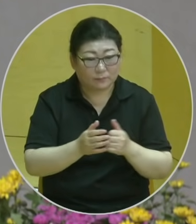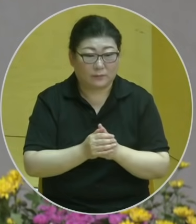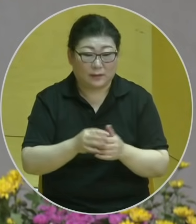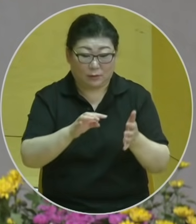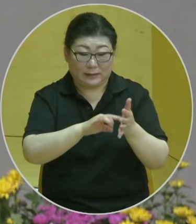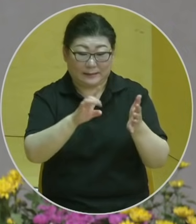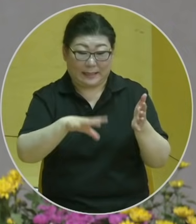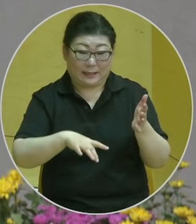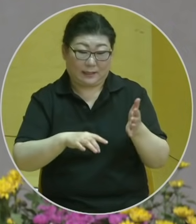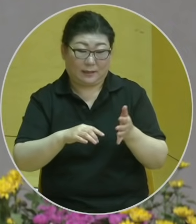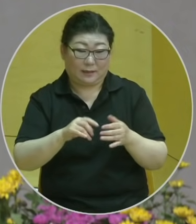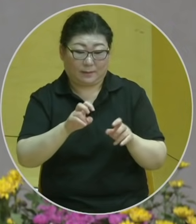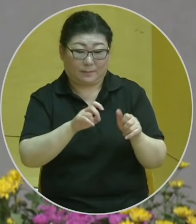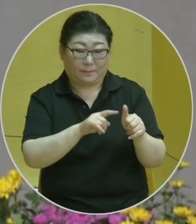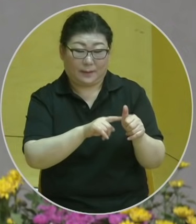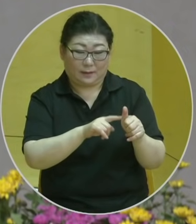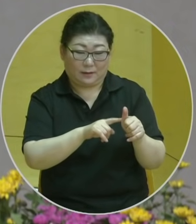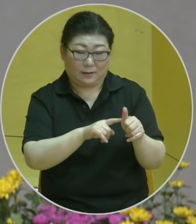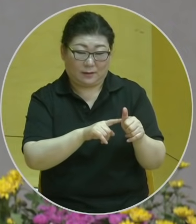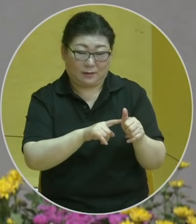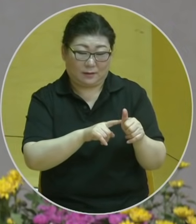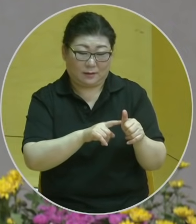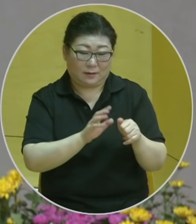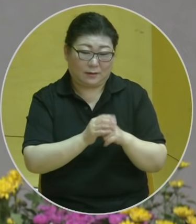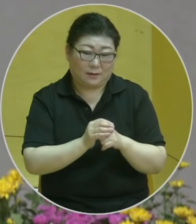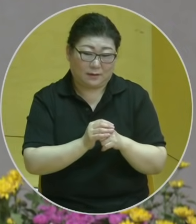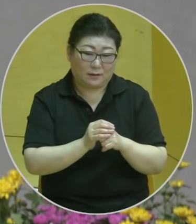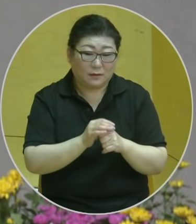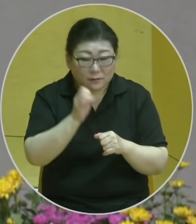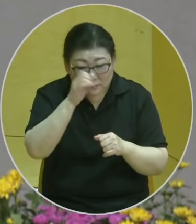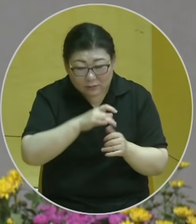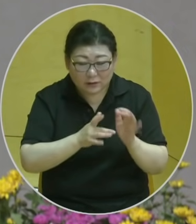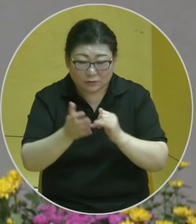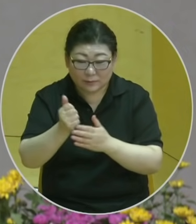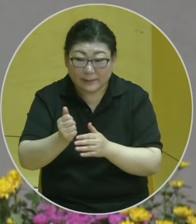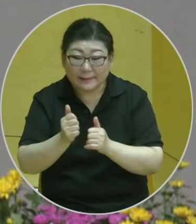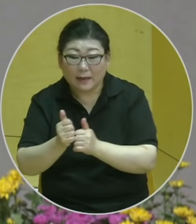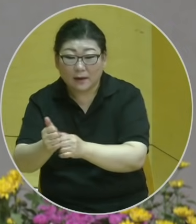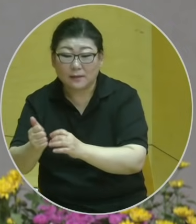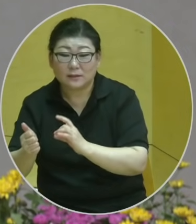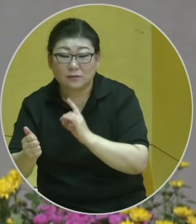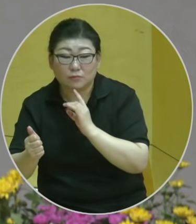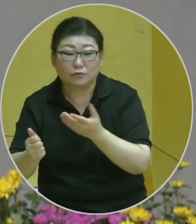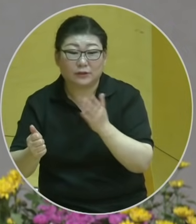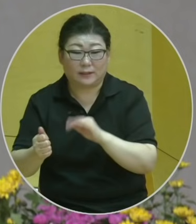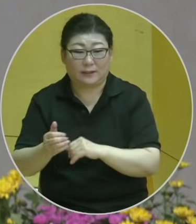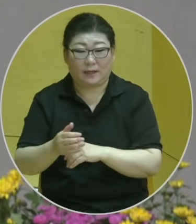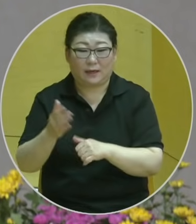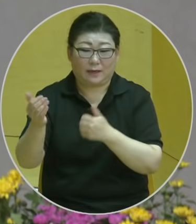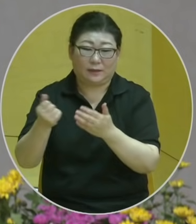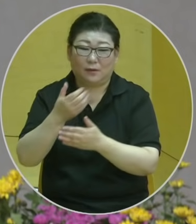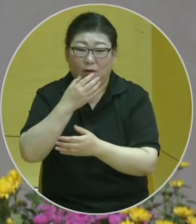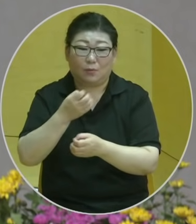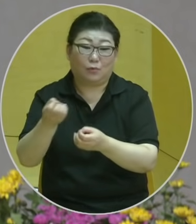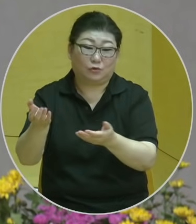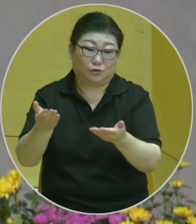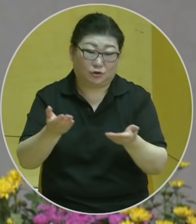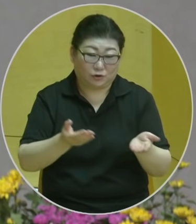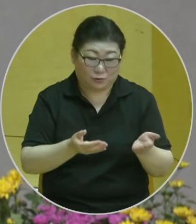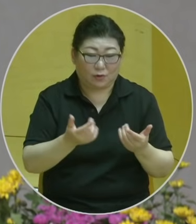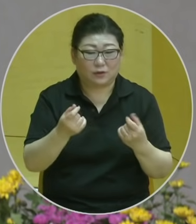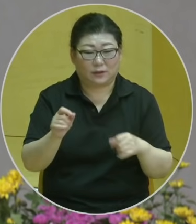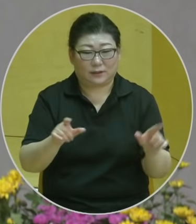뿐인데 예수님은 그의 삶을 존귀하게 만드시고 복 주신 것처럼 그런 삶을 산 것이 아니겠는가 하는 생각을